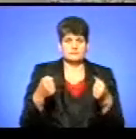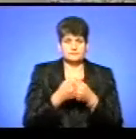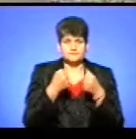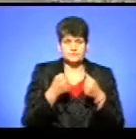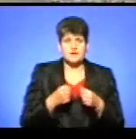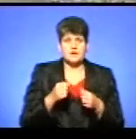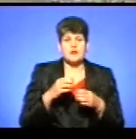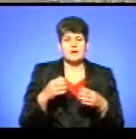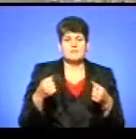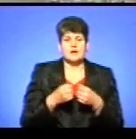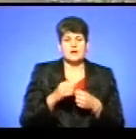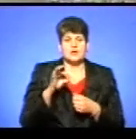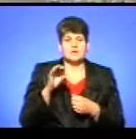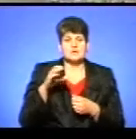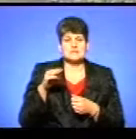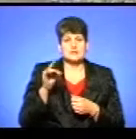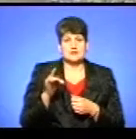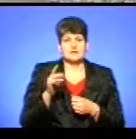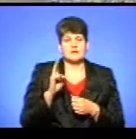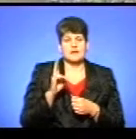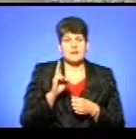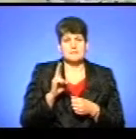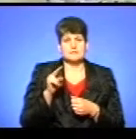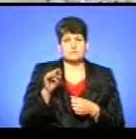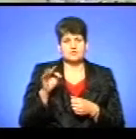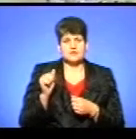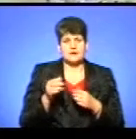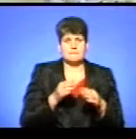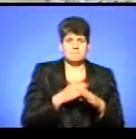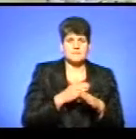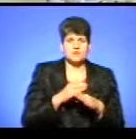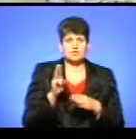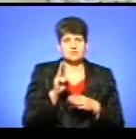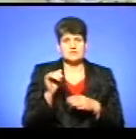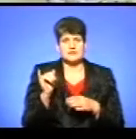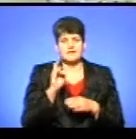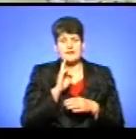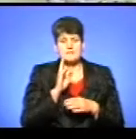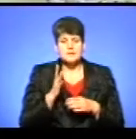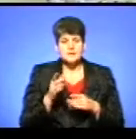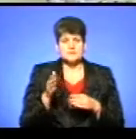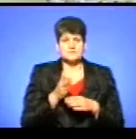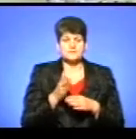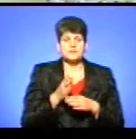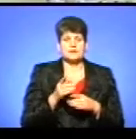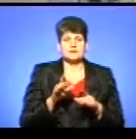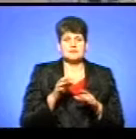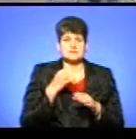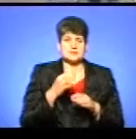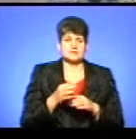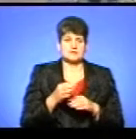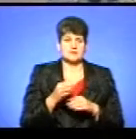сталася на трасі Остріг-Кременець-Почаїв-Радивилів між Кременцем і Шумськом. Про це повідомив речник Нацполіції області Сергій